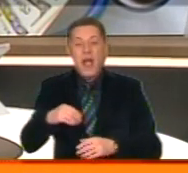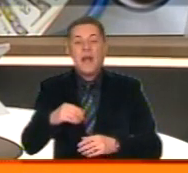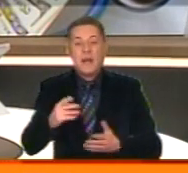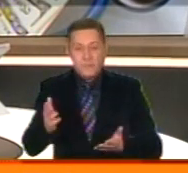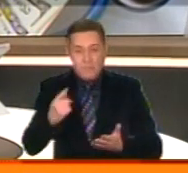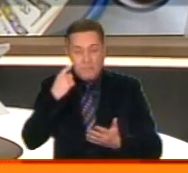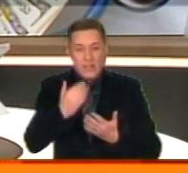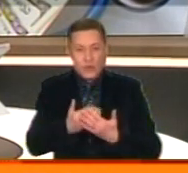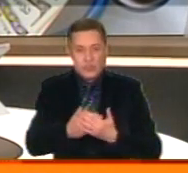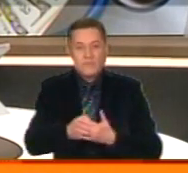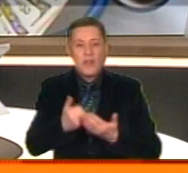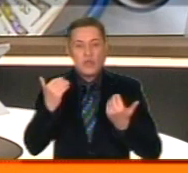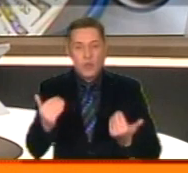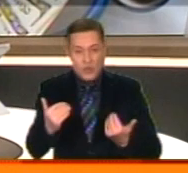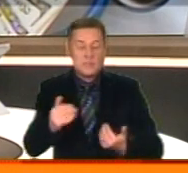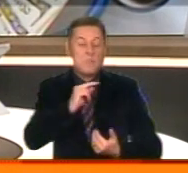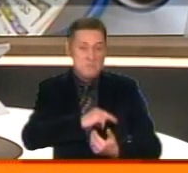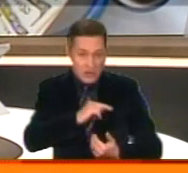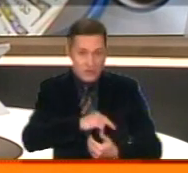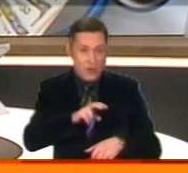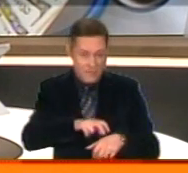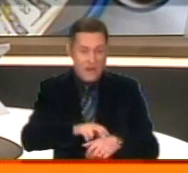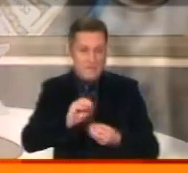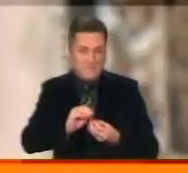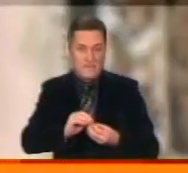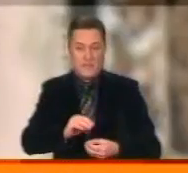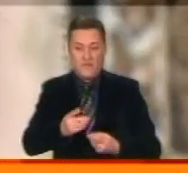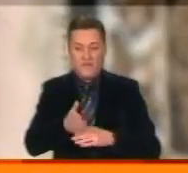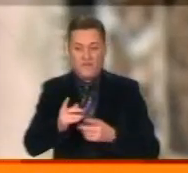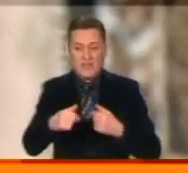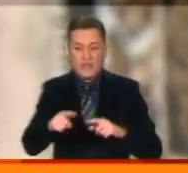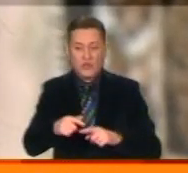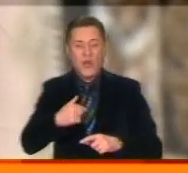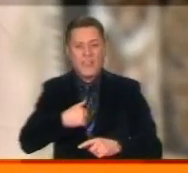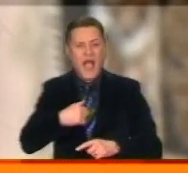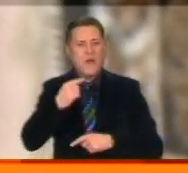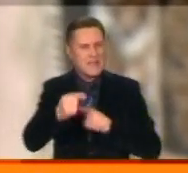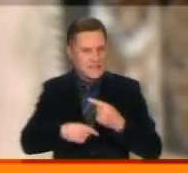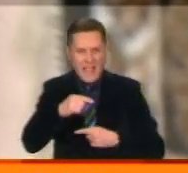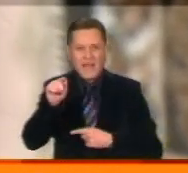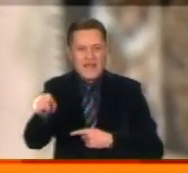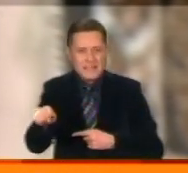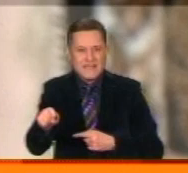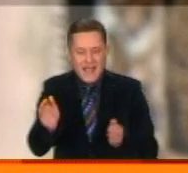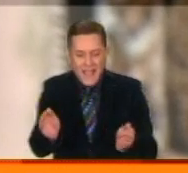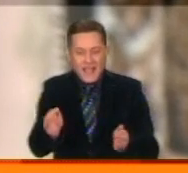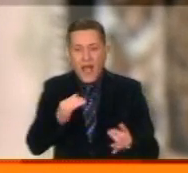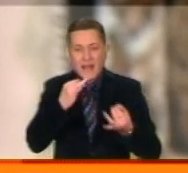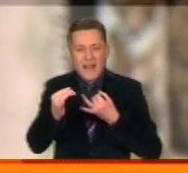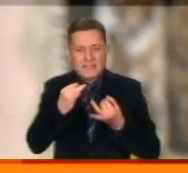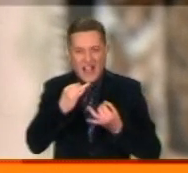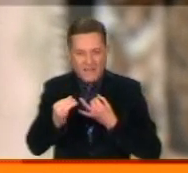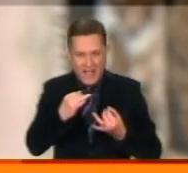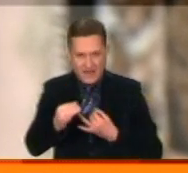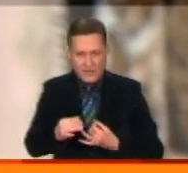ПЗР ие вму самол врем с нею дома мысленно с ней хожу